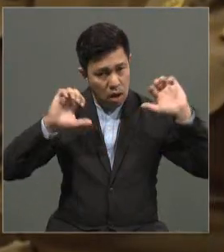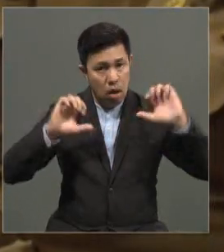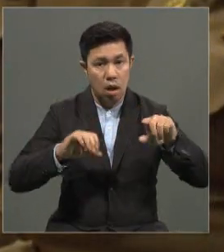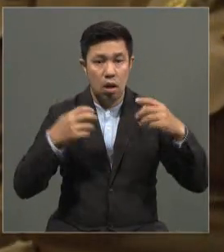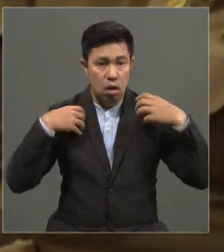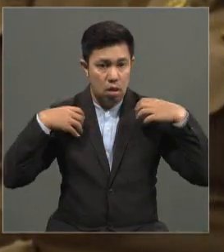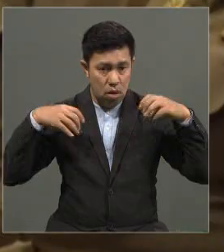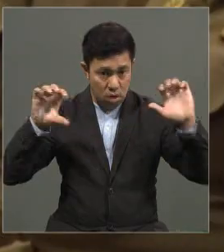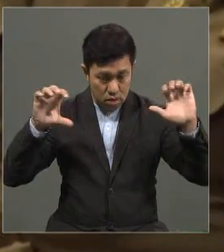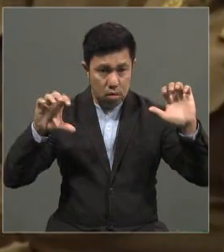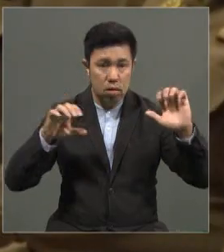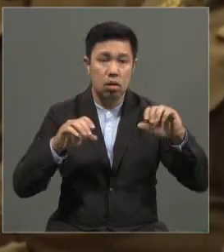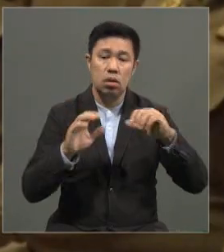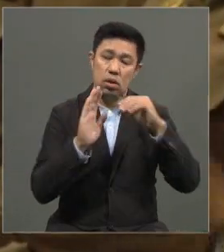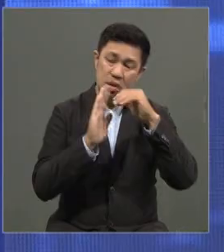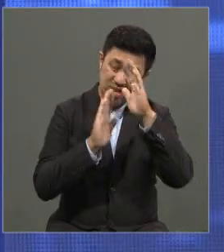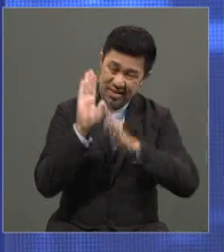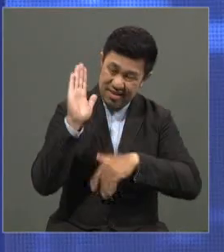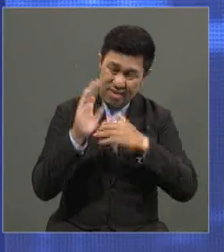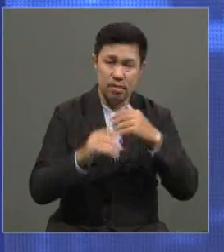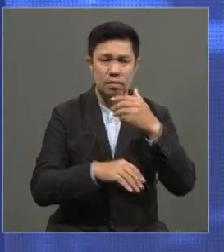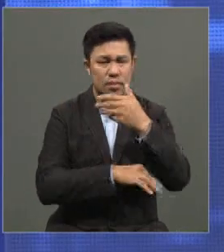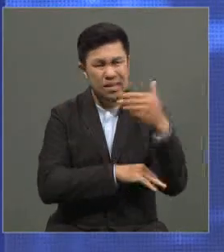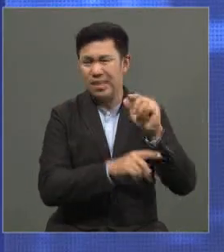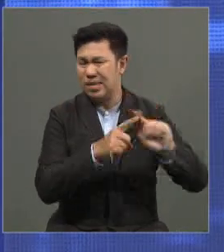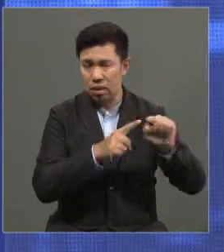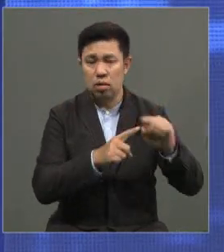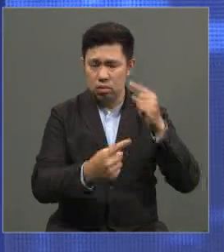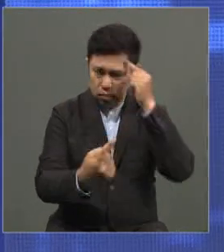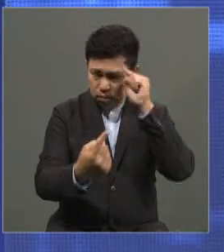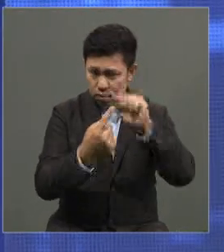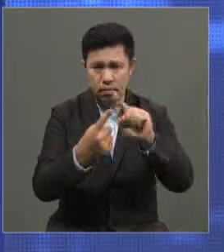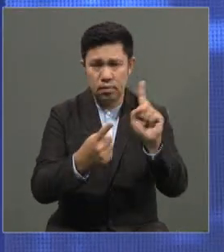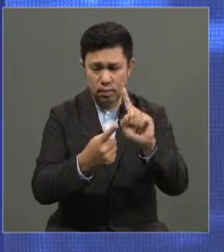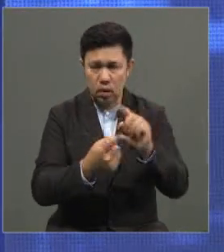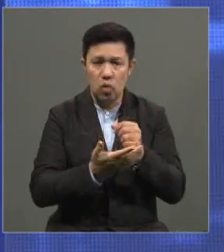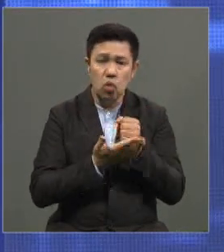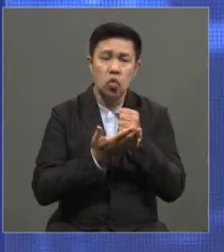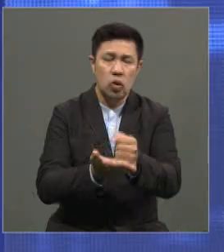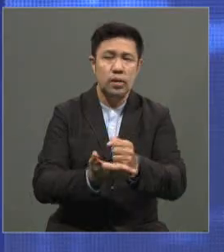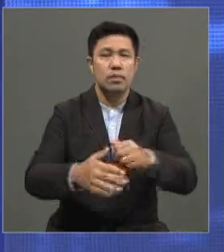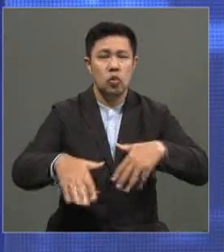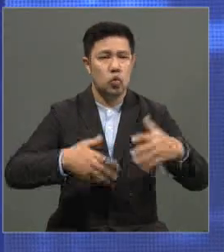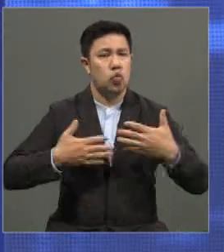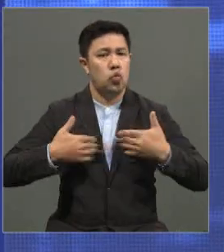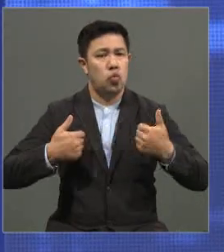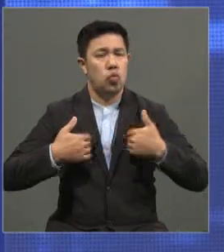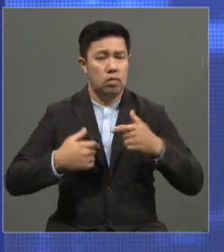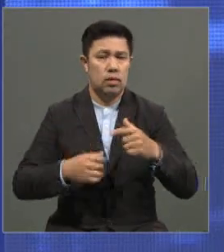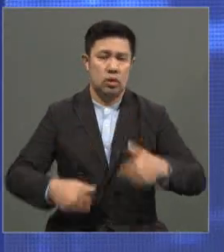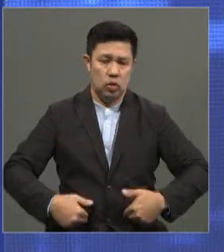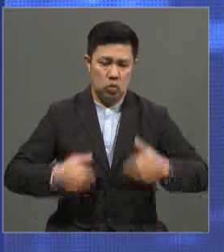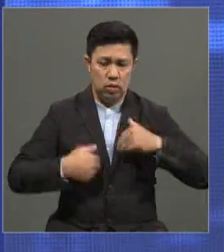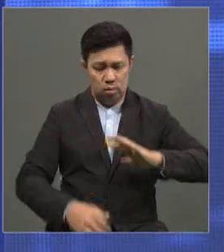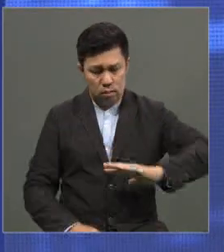เป็นข้าราชการระดับท้องถิ่นหรือระดับประเทศทุกคนมีเป้าหมายเดียวกันก็คือการทำให้ประชาชนมีความสุขและมีคุณภาพ